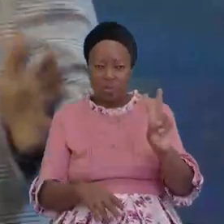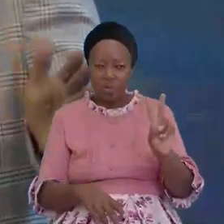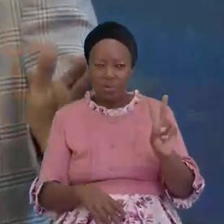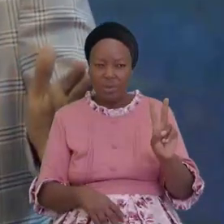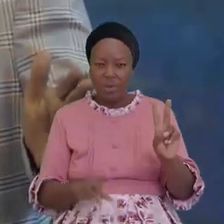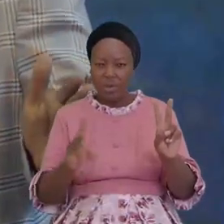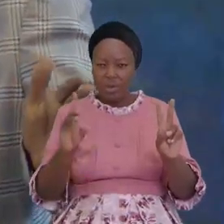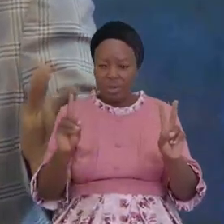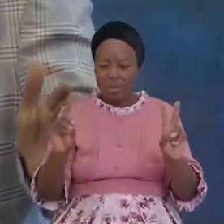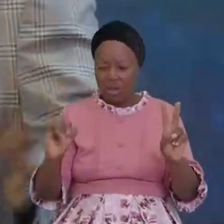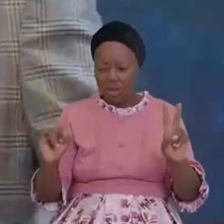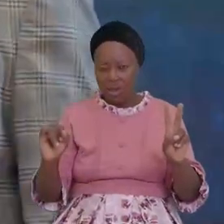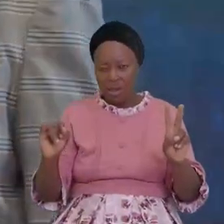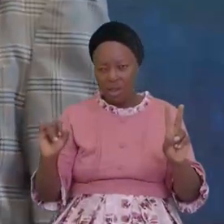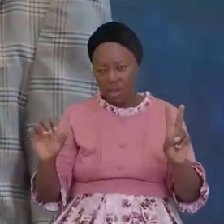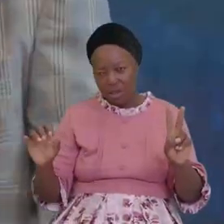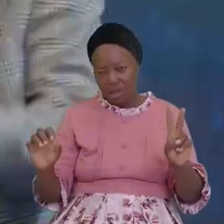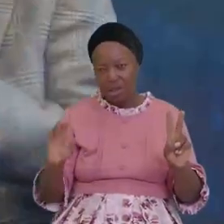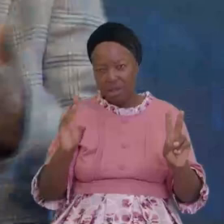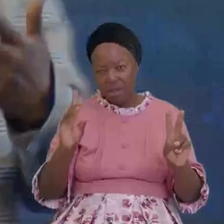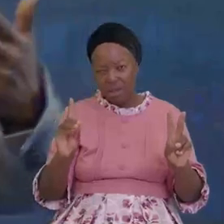En anglais, vous pouvez diviser ce mot en deux.